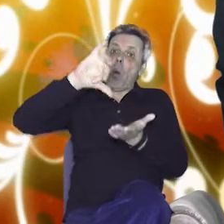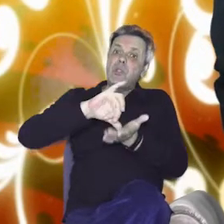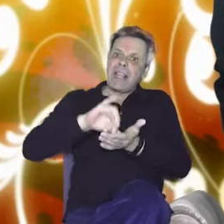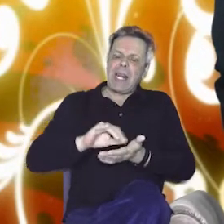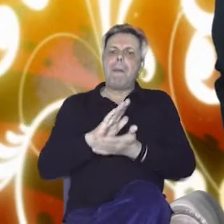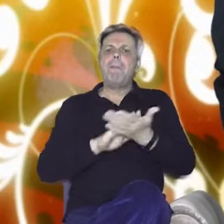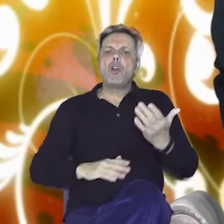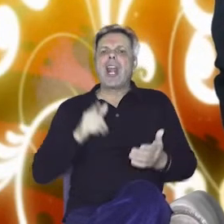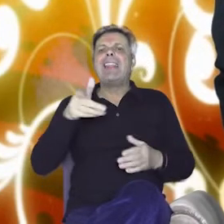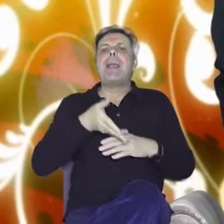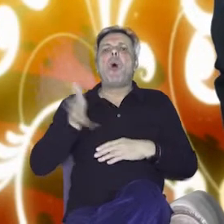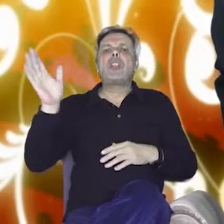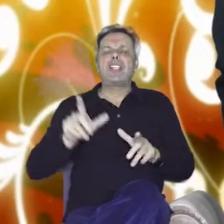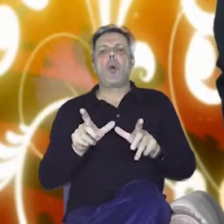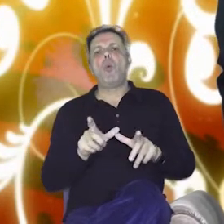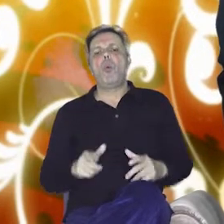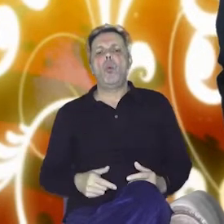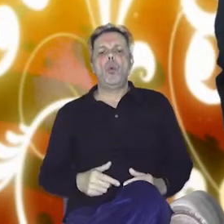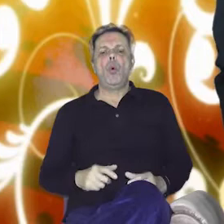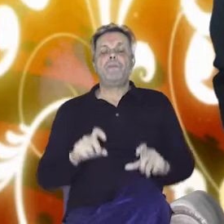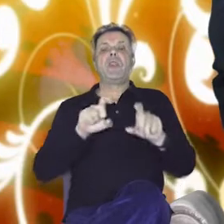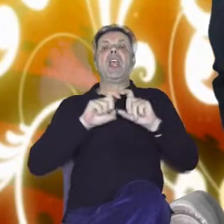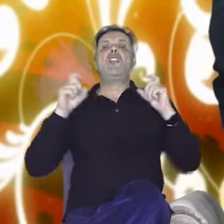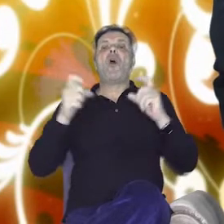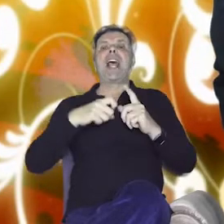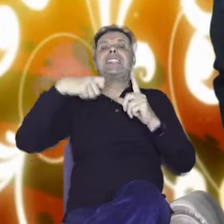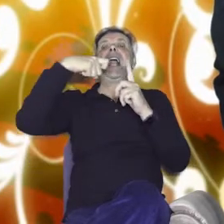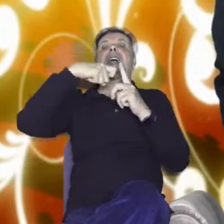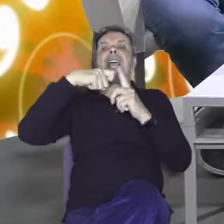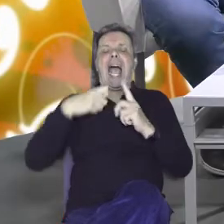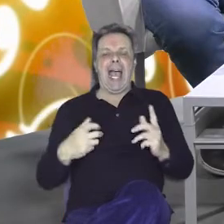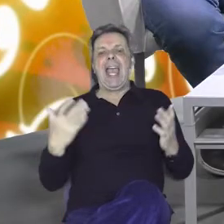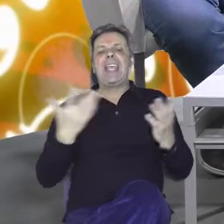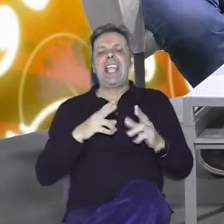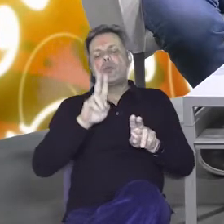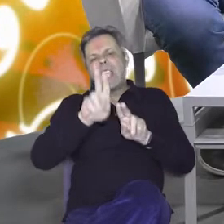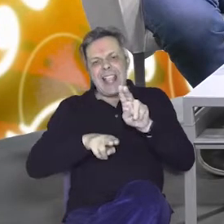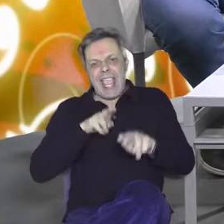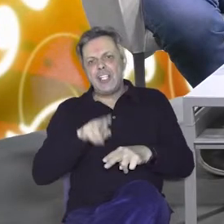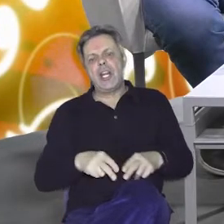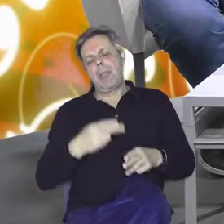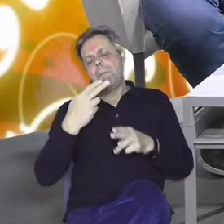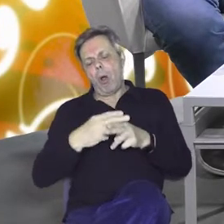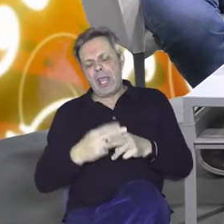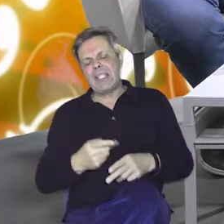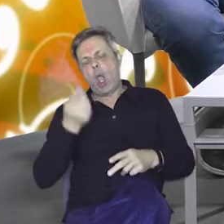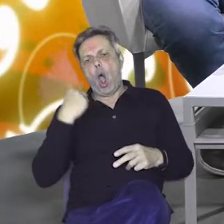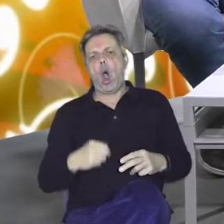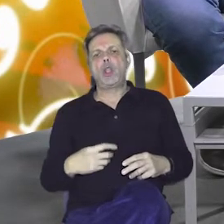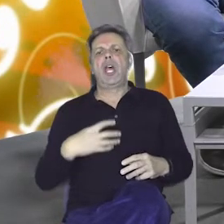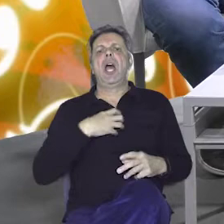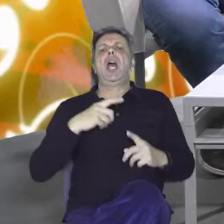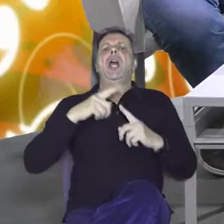tim odlaskom u dvorac K, gdje su se liječili oboljeli od